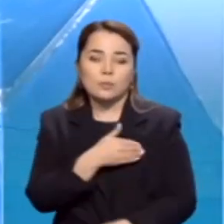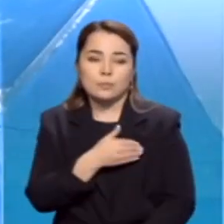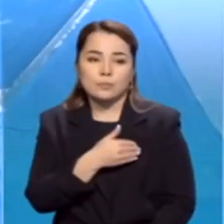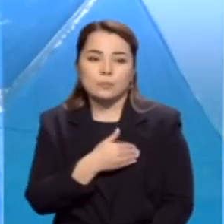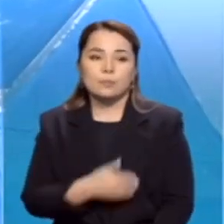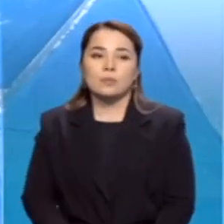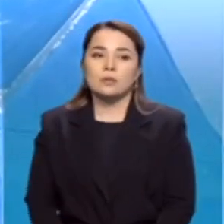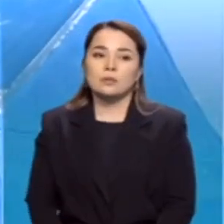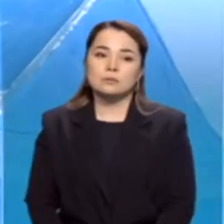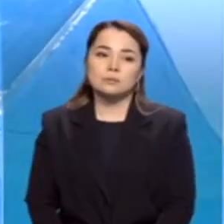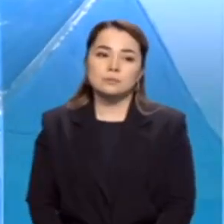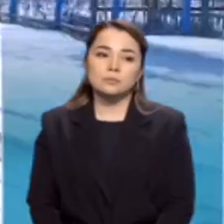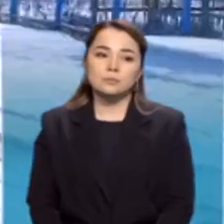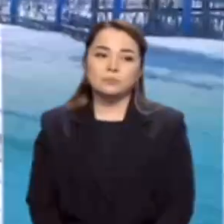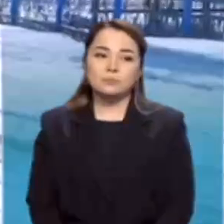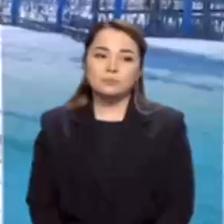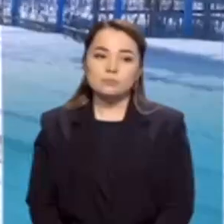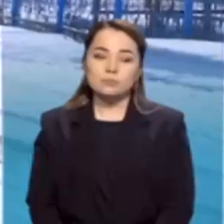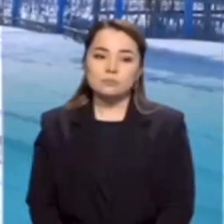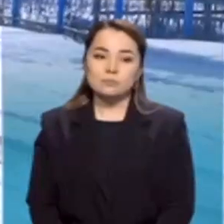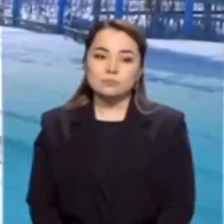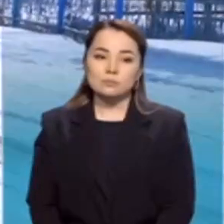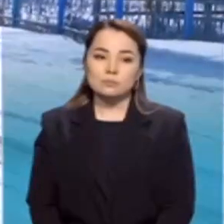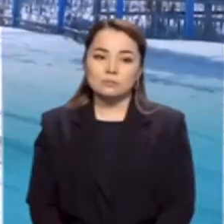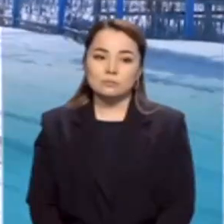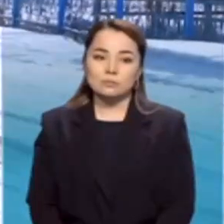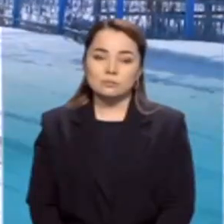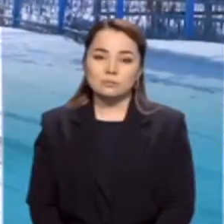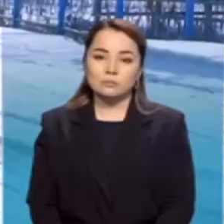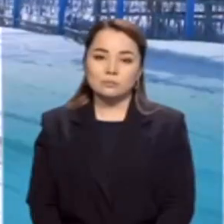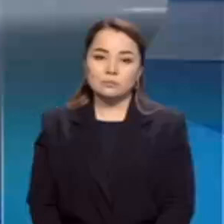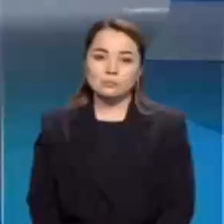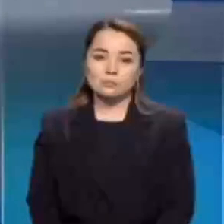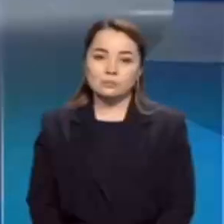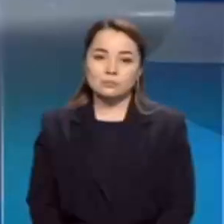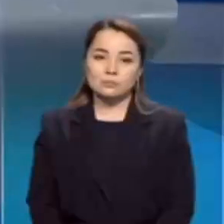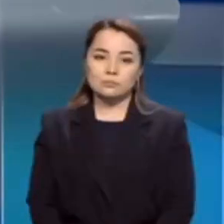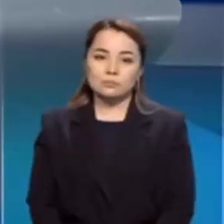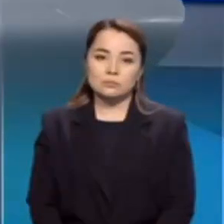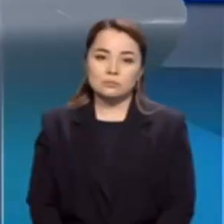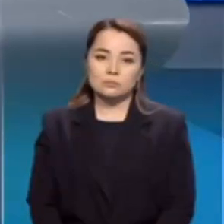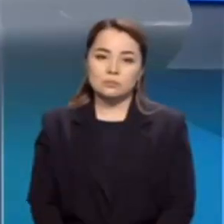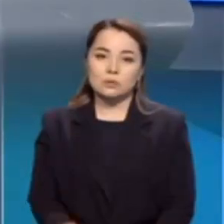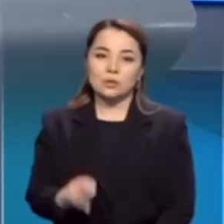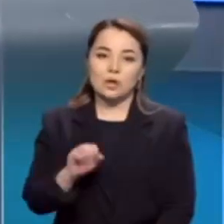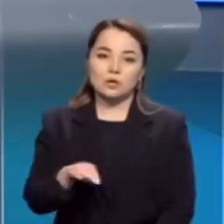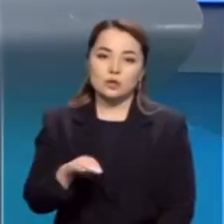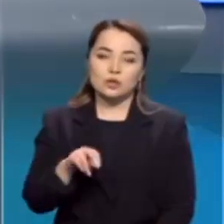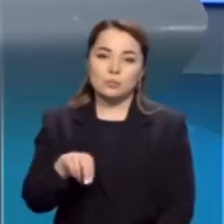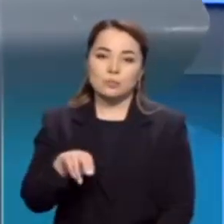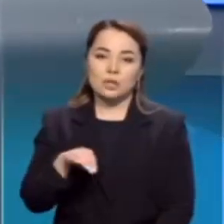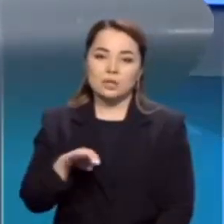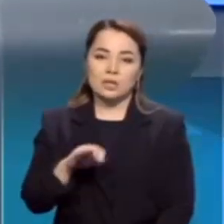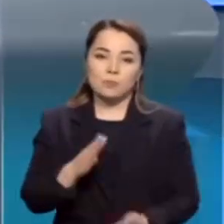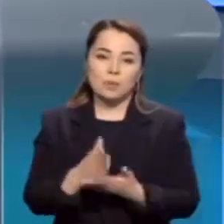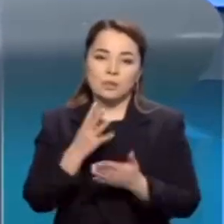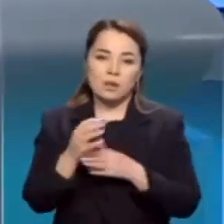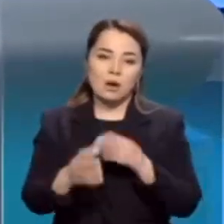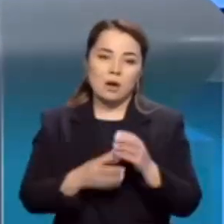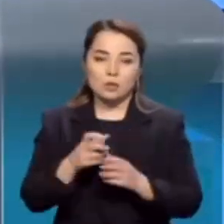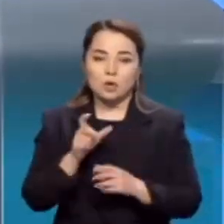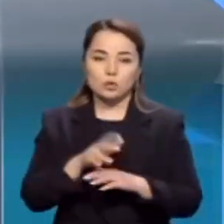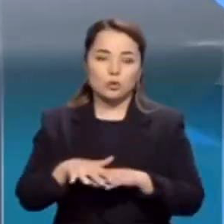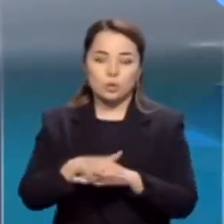Қызылорда облысынан Әділбек Серікұлы, Нұрлыбек Нұрмахан, Қазақстан ұлттық телеарнасы. ChatGPT бұл қазір әлем